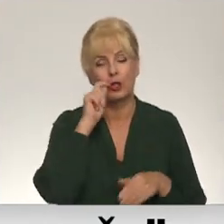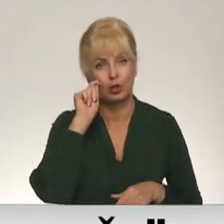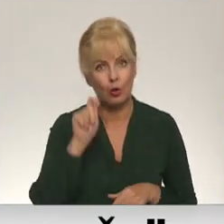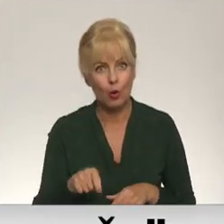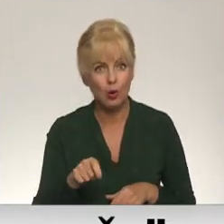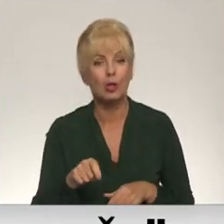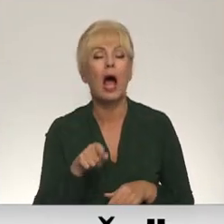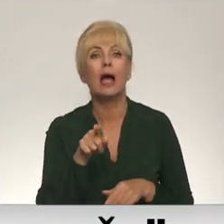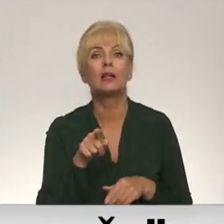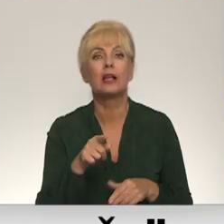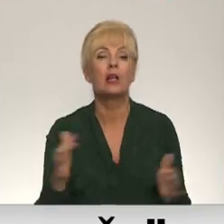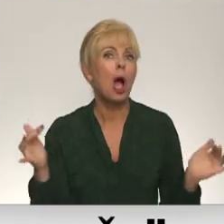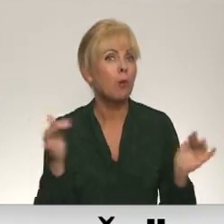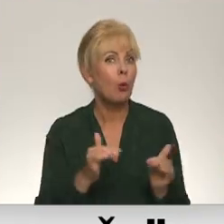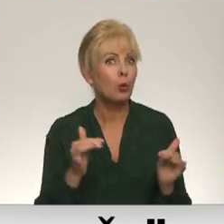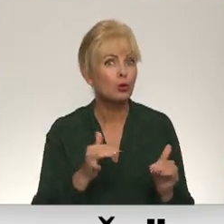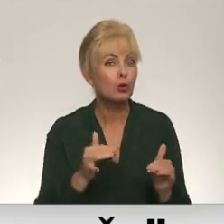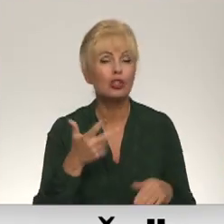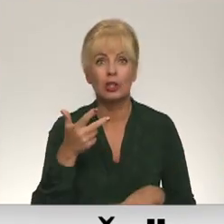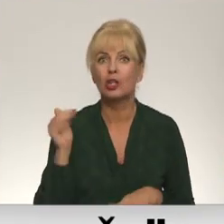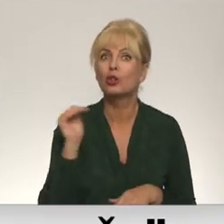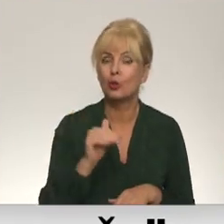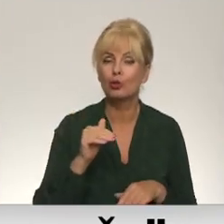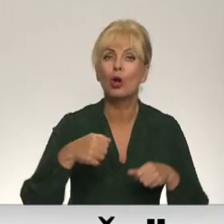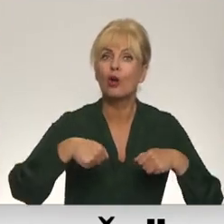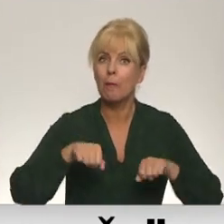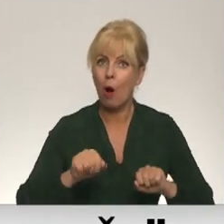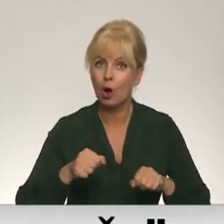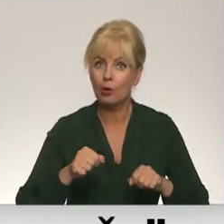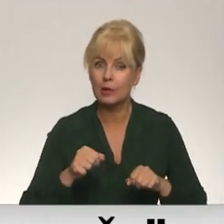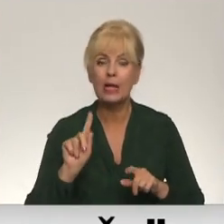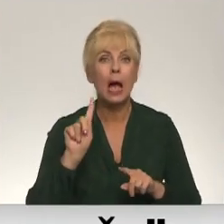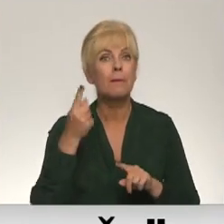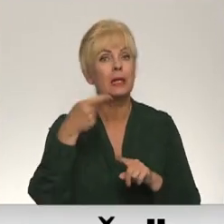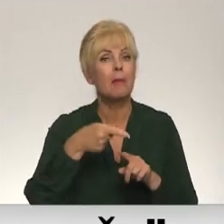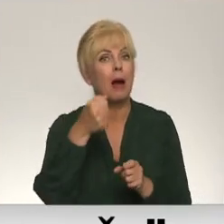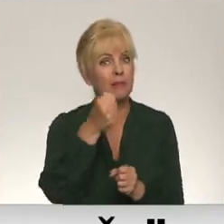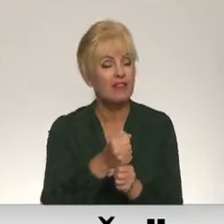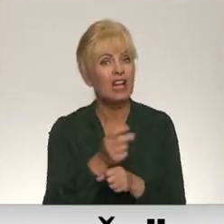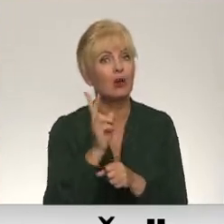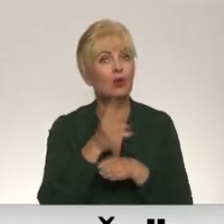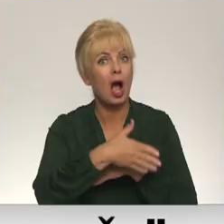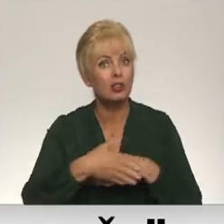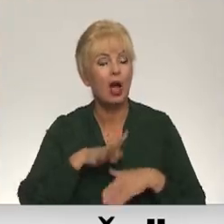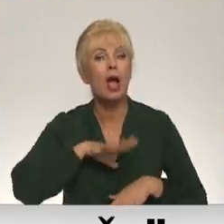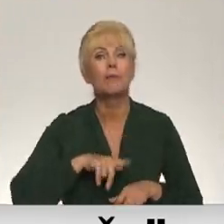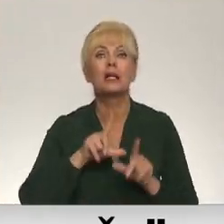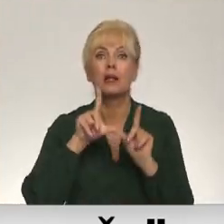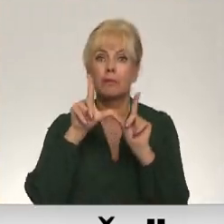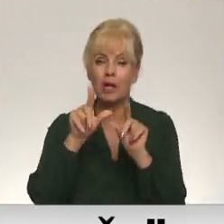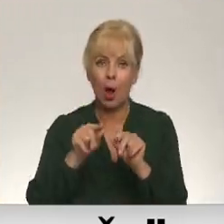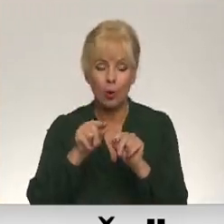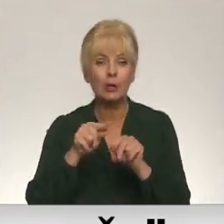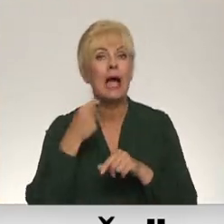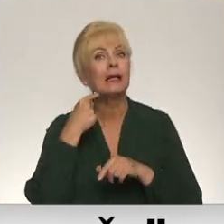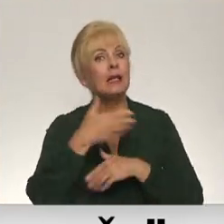Tik lēsts, ka vienkopus pulcējušies pat 3000 motobraucēji. Pirmā pieturvieta krastielā, lai pēc tam dotos garā izbraucienā pa